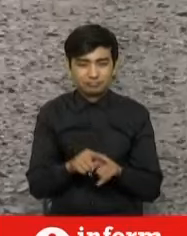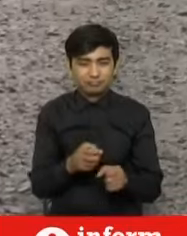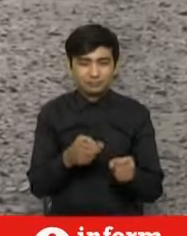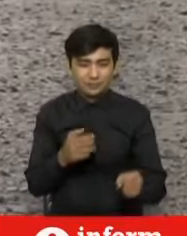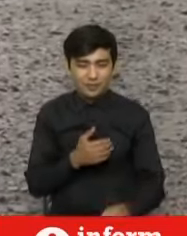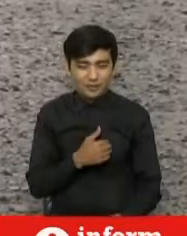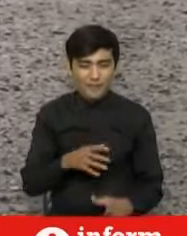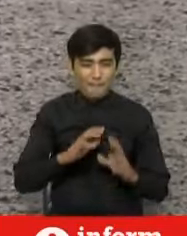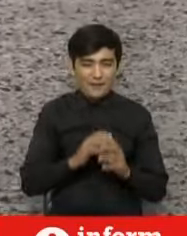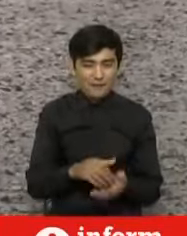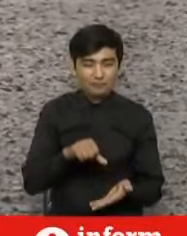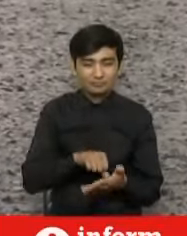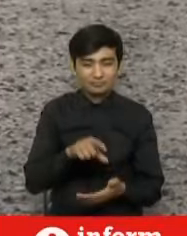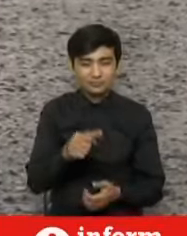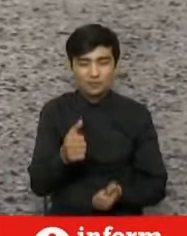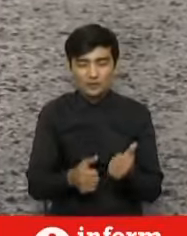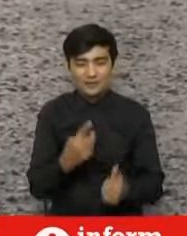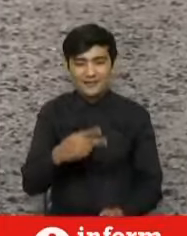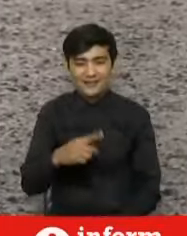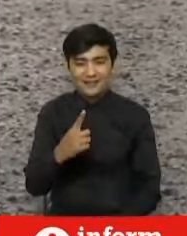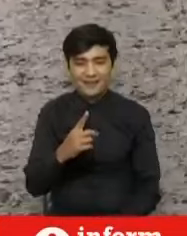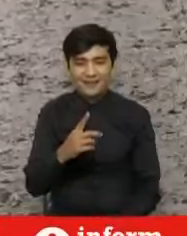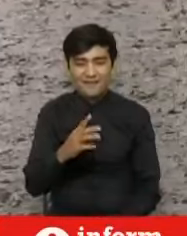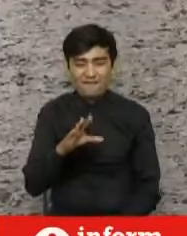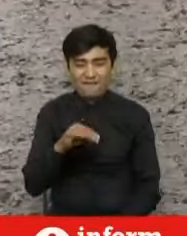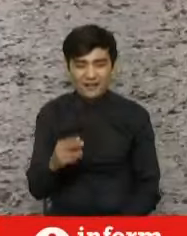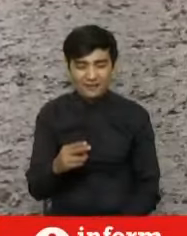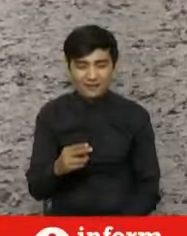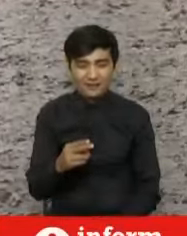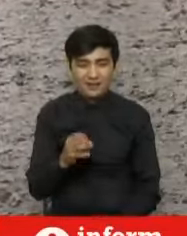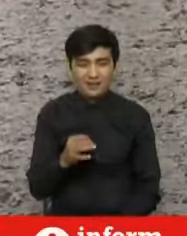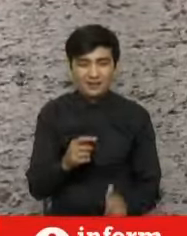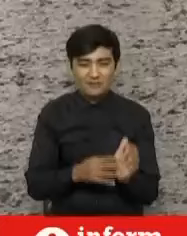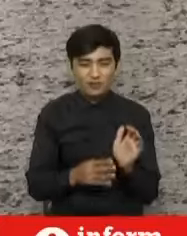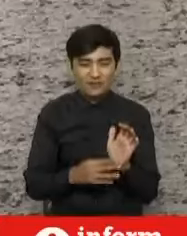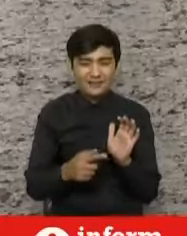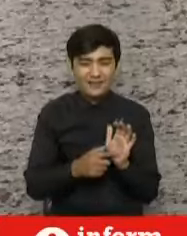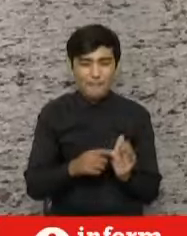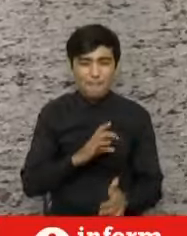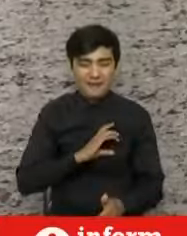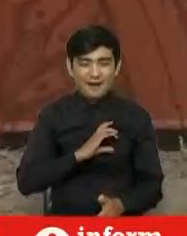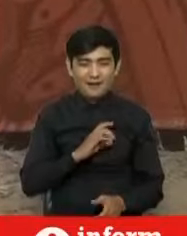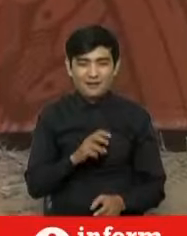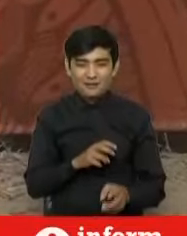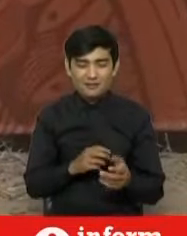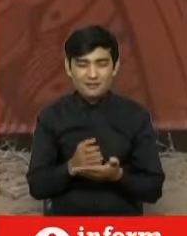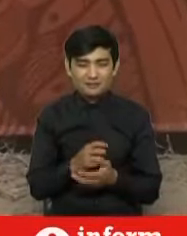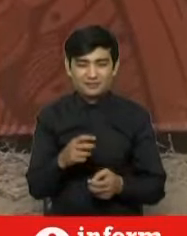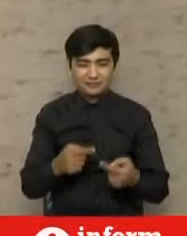бұл жарыста қатысушылар спорттың 21 түрінен бақ сынап, 97 медальға таласатын болады.